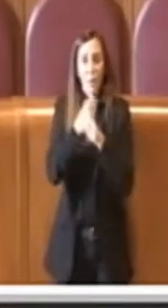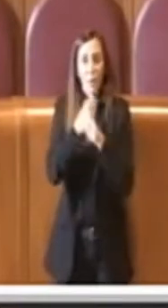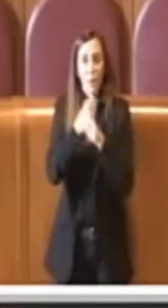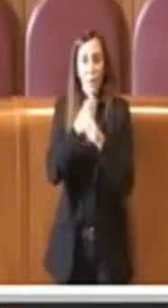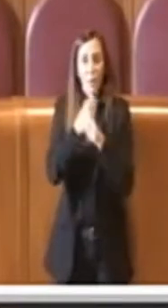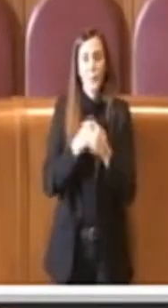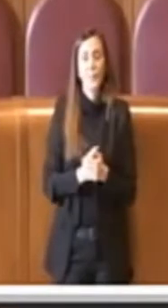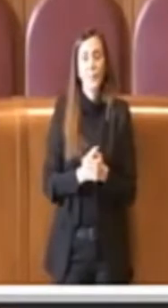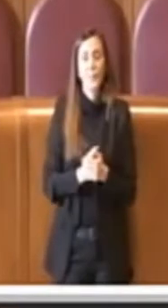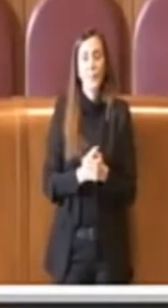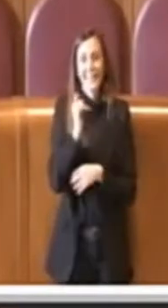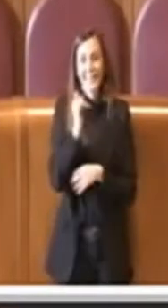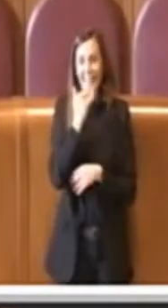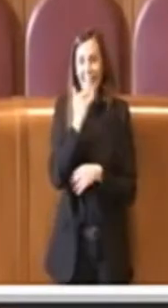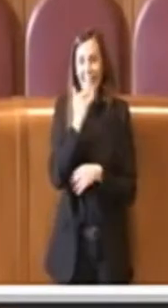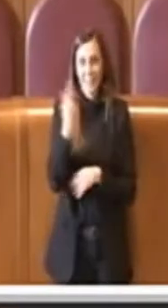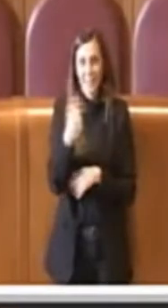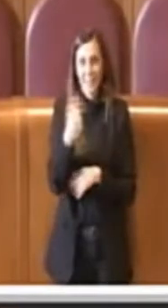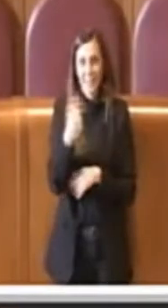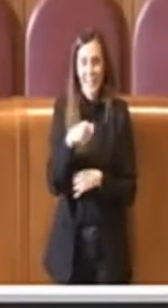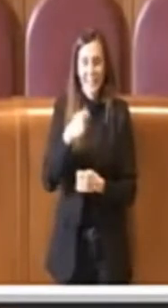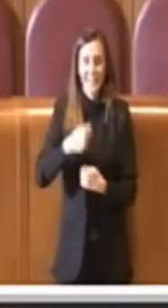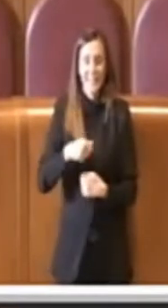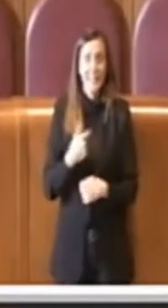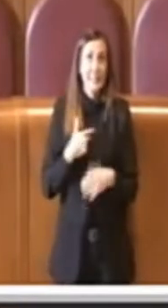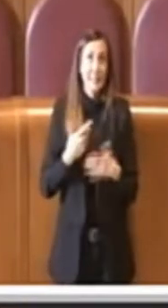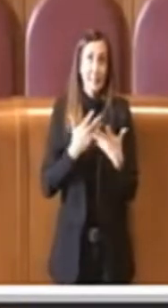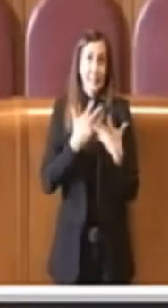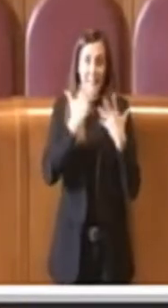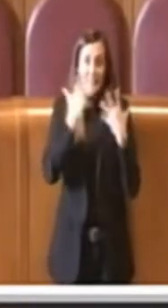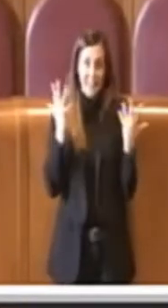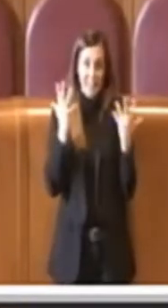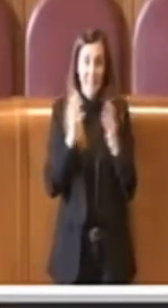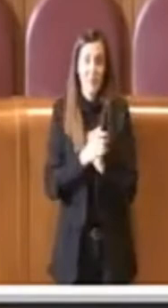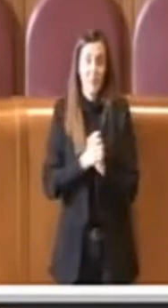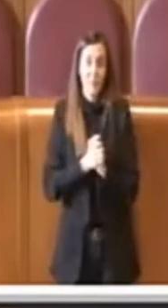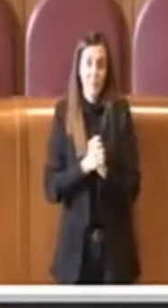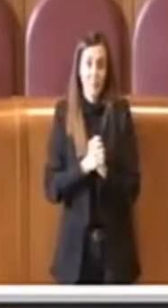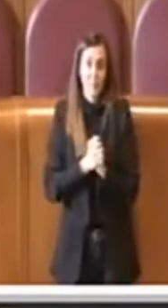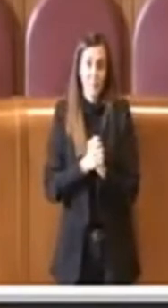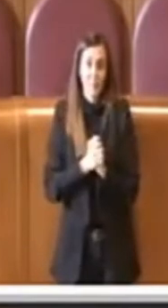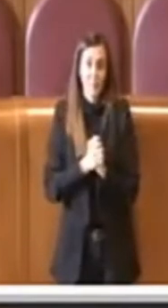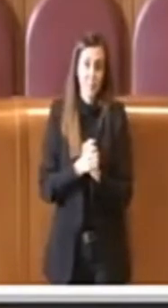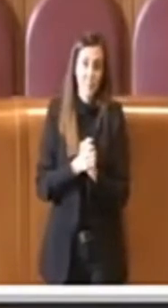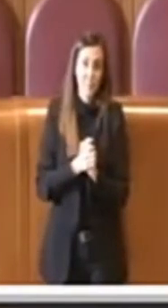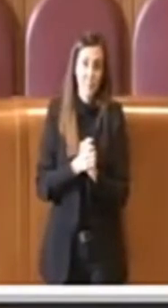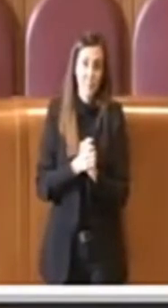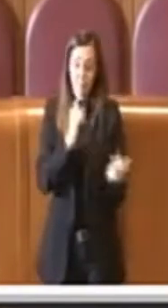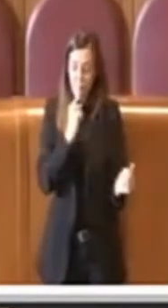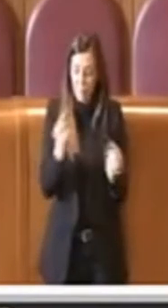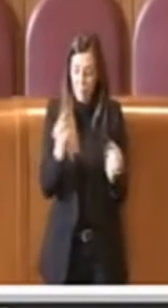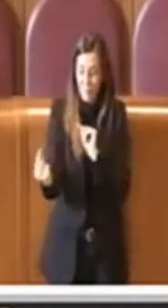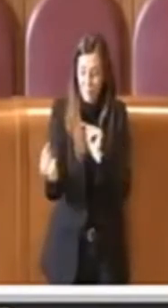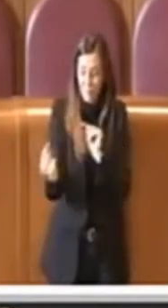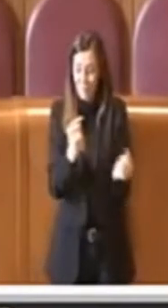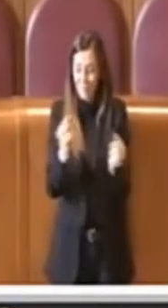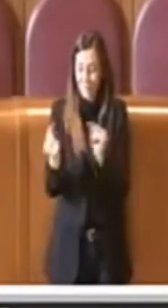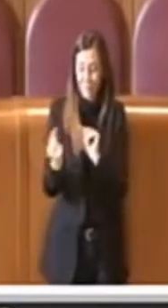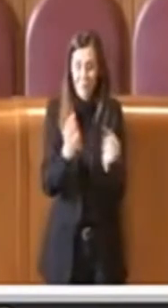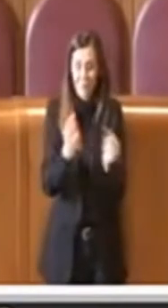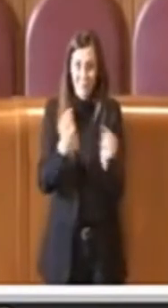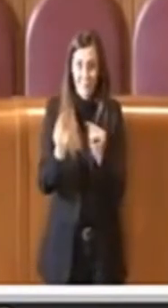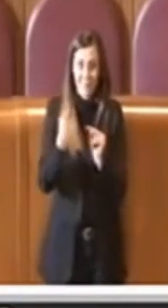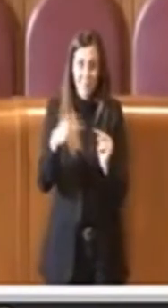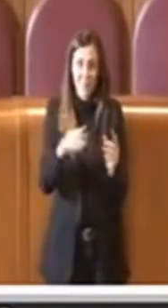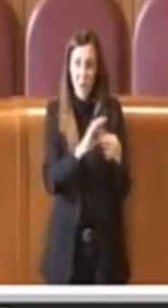Sì, grazie Presidente. Chiaro ci può stare che il dibattito, diciamo così, in discussione generale su